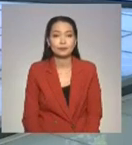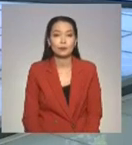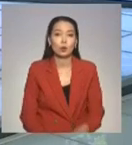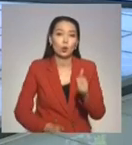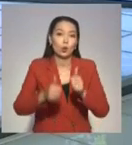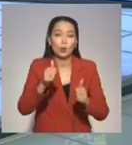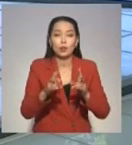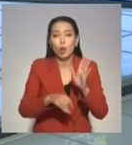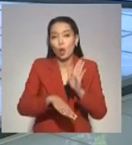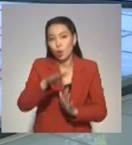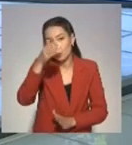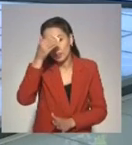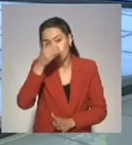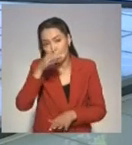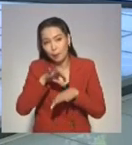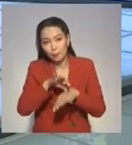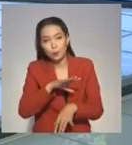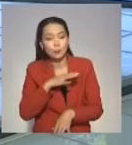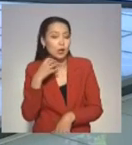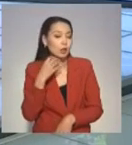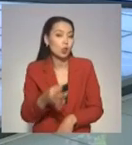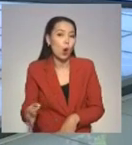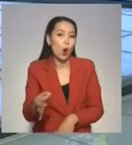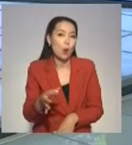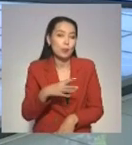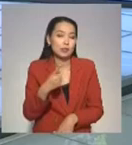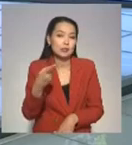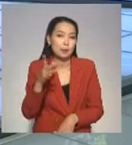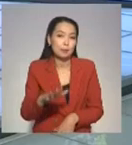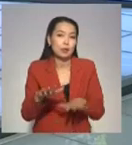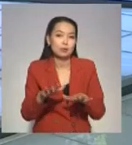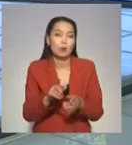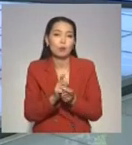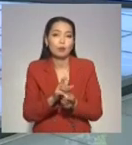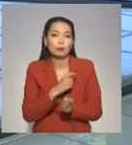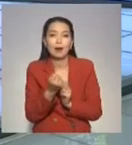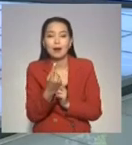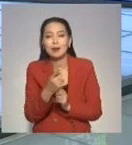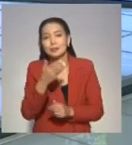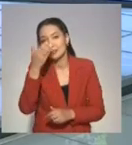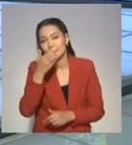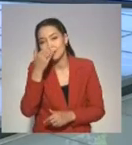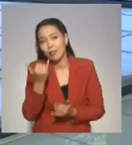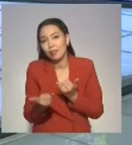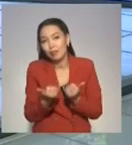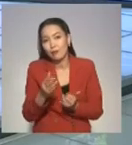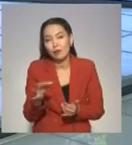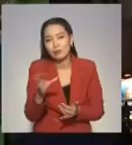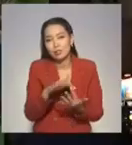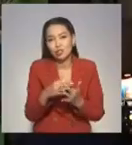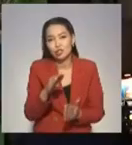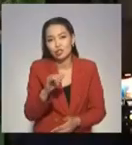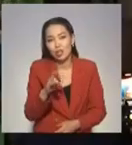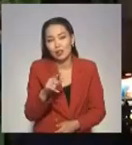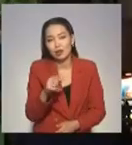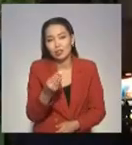Конкурс на лучшую килин прошел в Кызылординской области. За первое место боролись 11 невесток со всех сел Жалагашского района. Перед